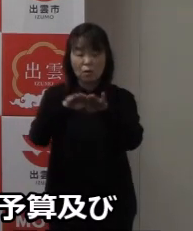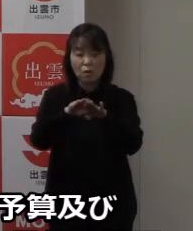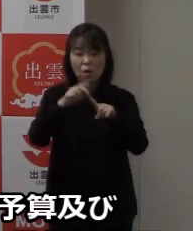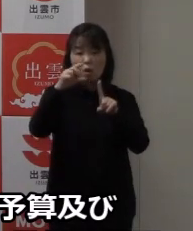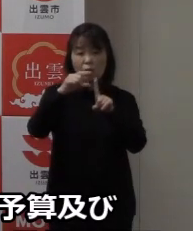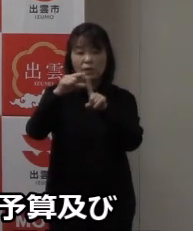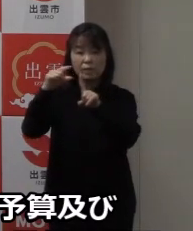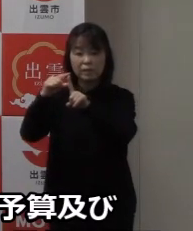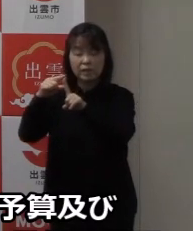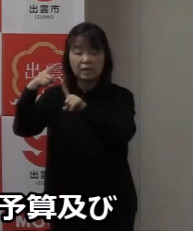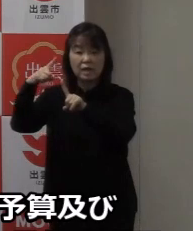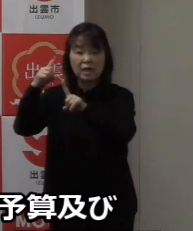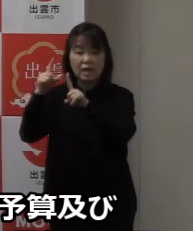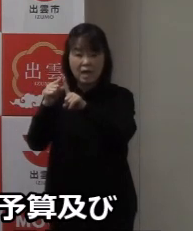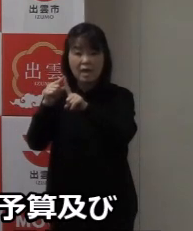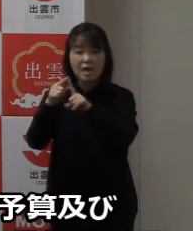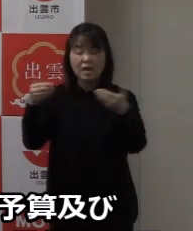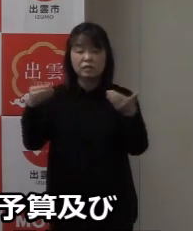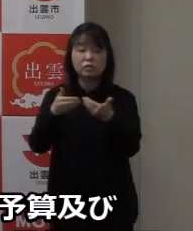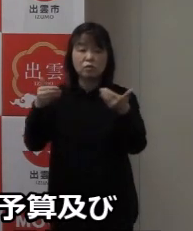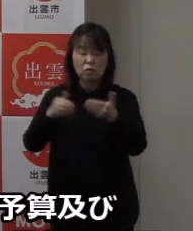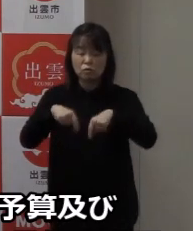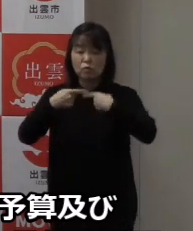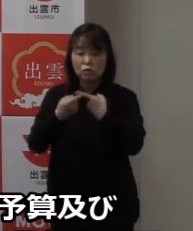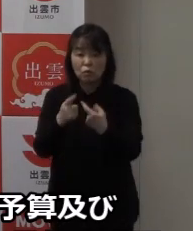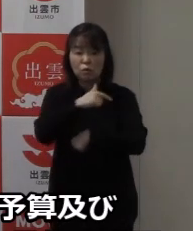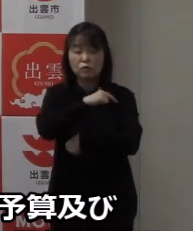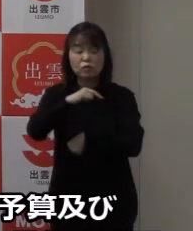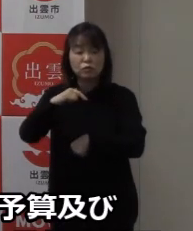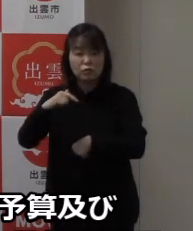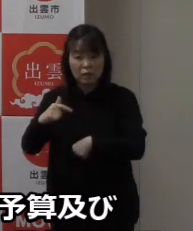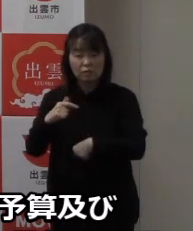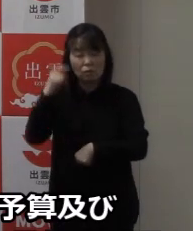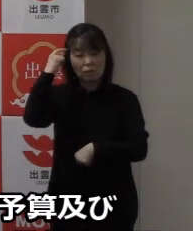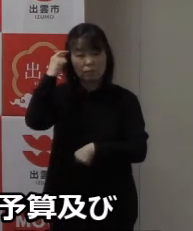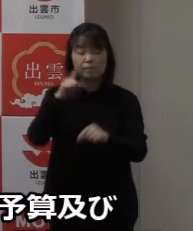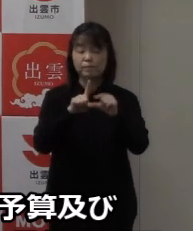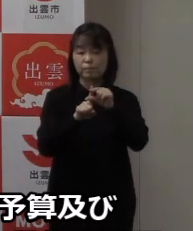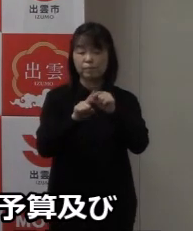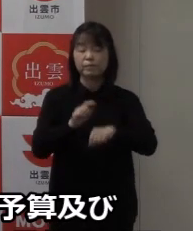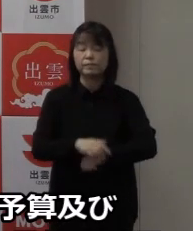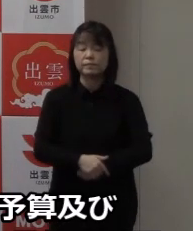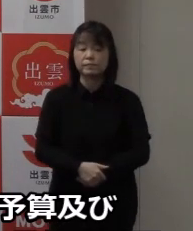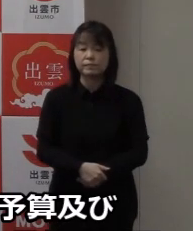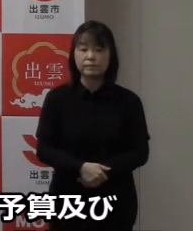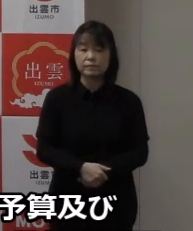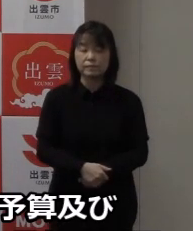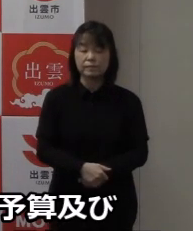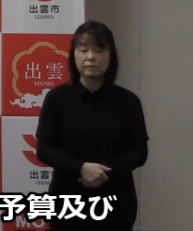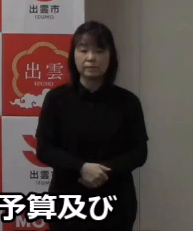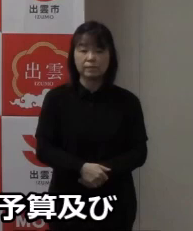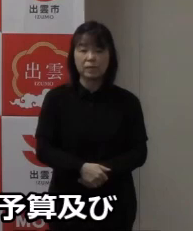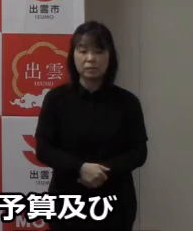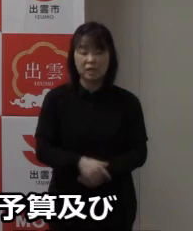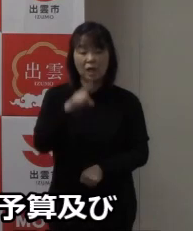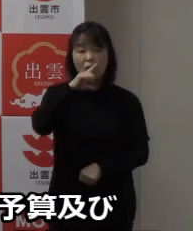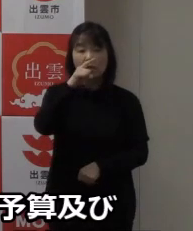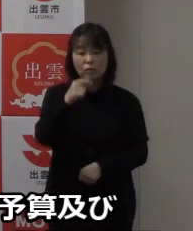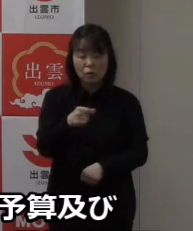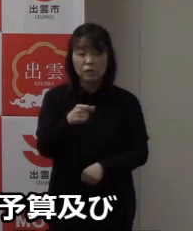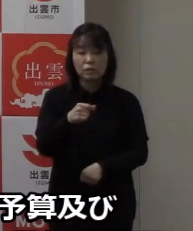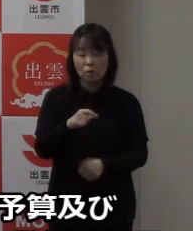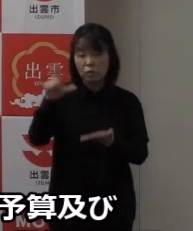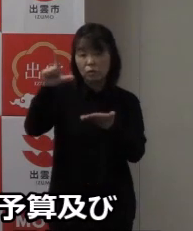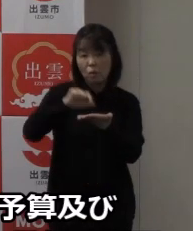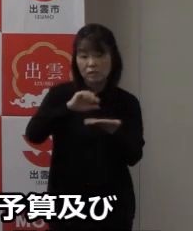再生可能エネルギー設備の導入を図ってまいります。またですね、土器によるまちづくり事業